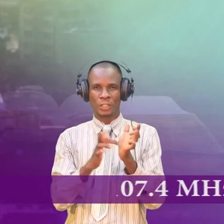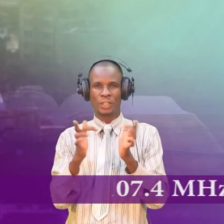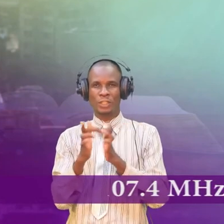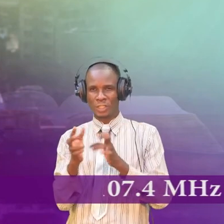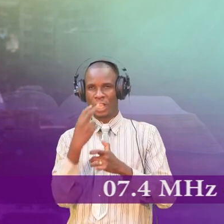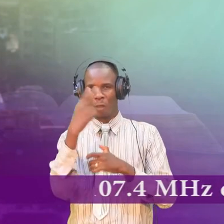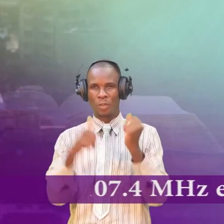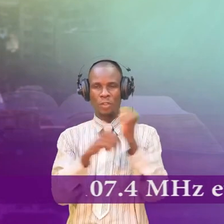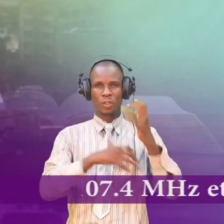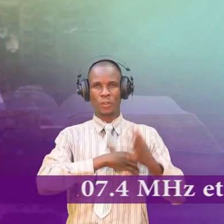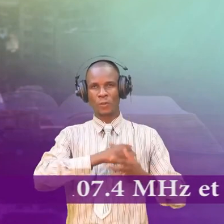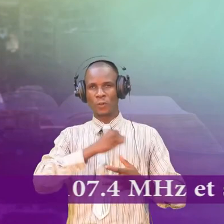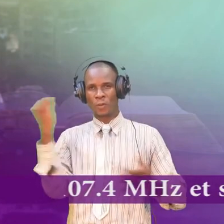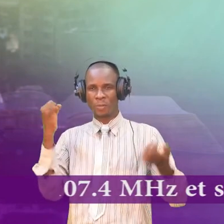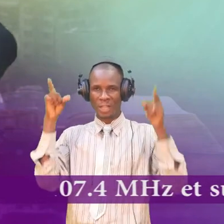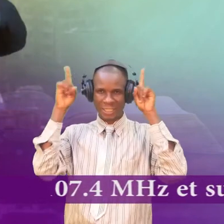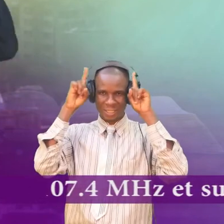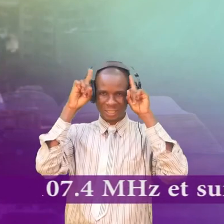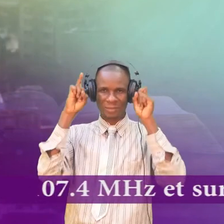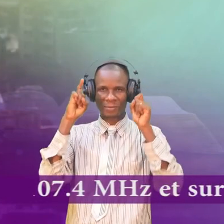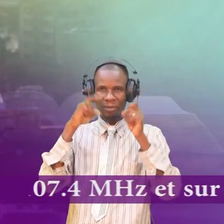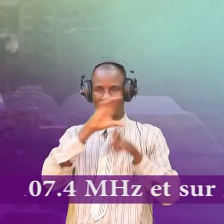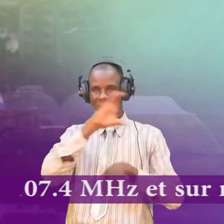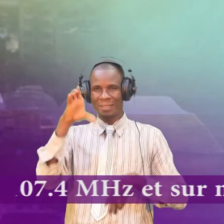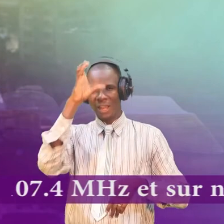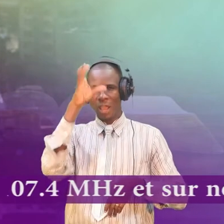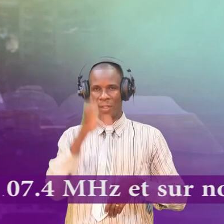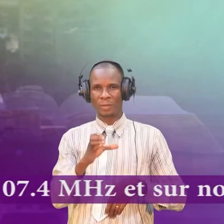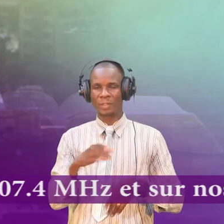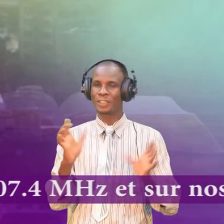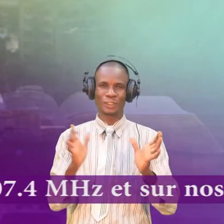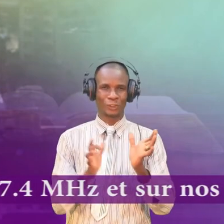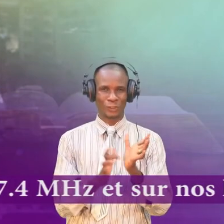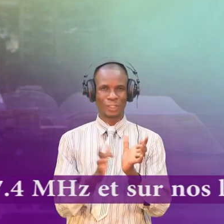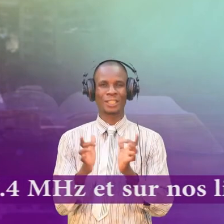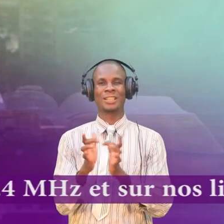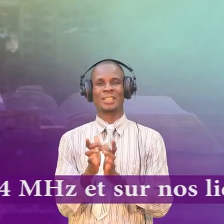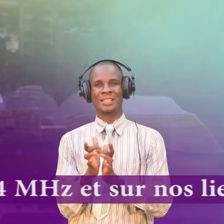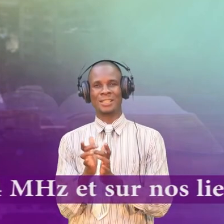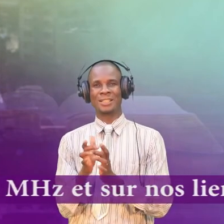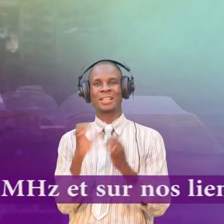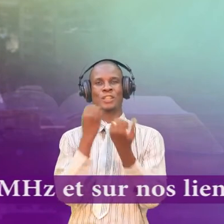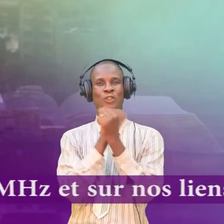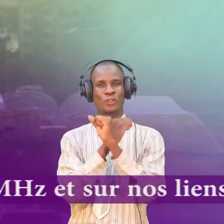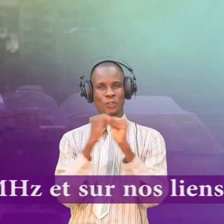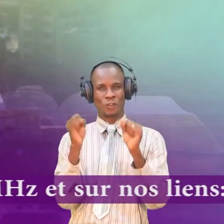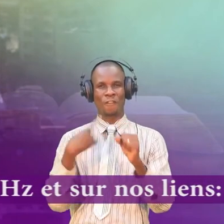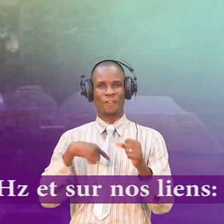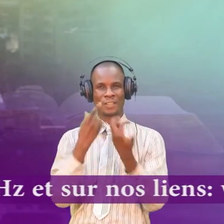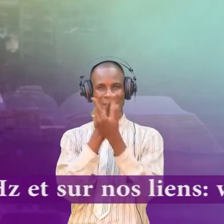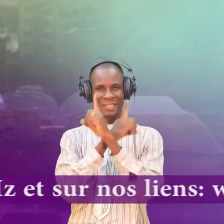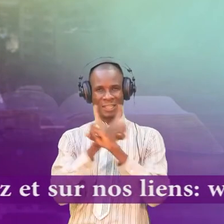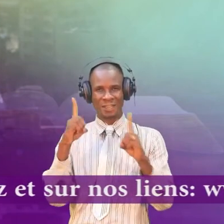kwamba kupitia mauti ya Yesu Kristo pale msalabani, Yesu ameharibu zile nguvu